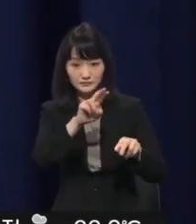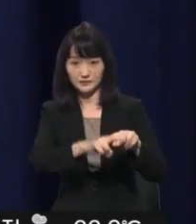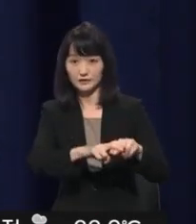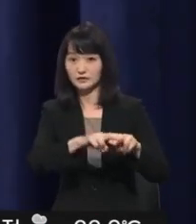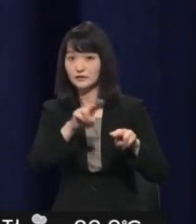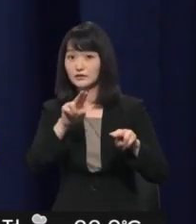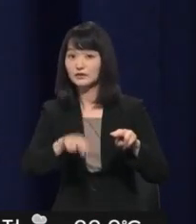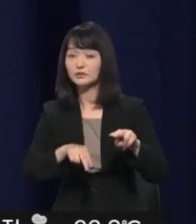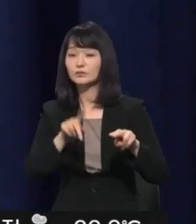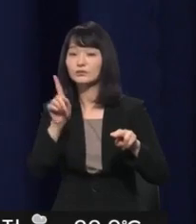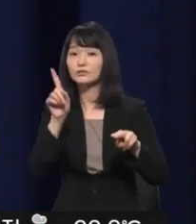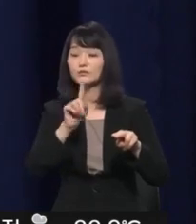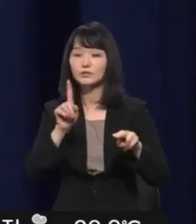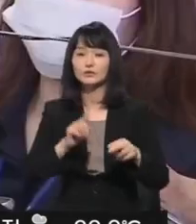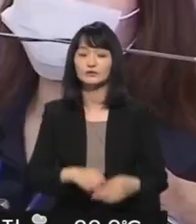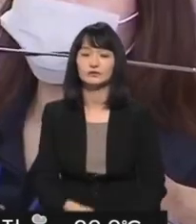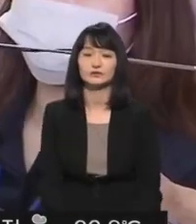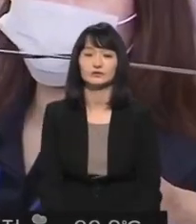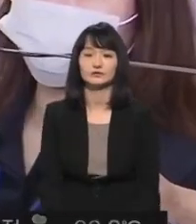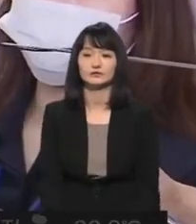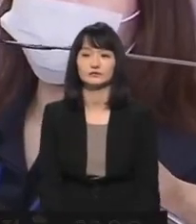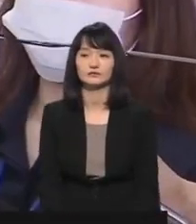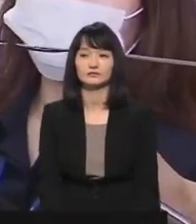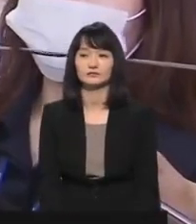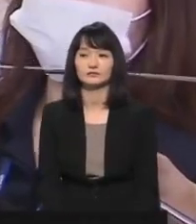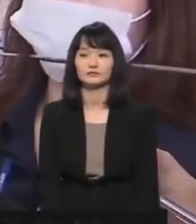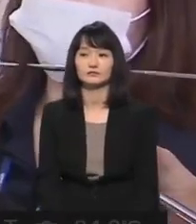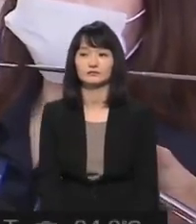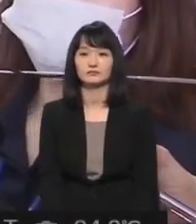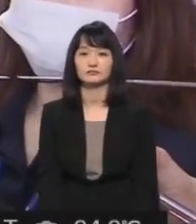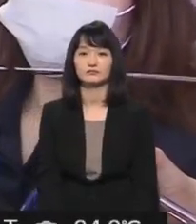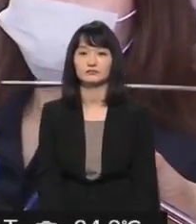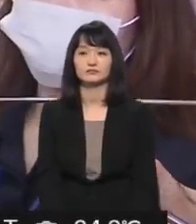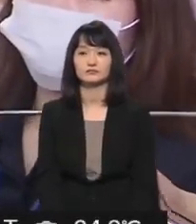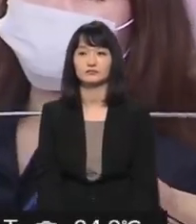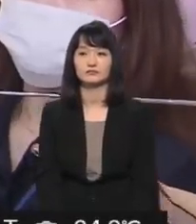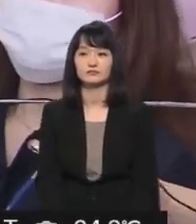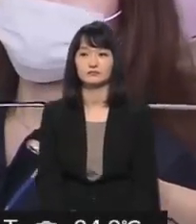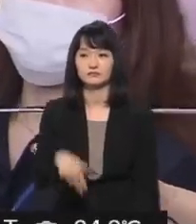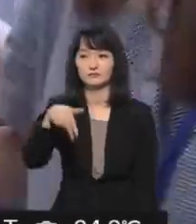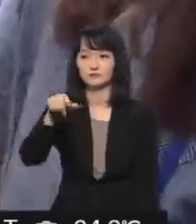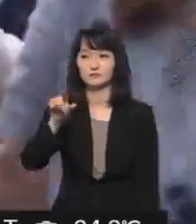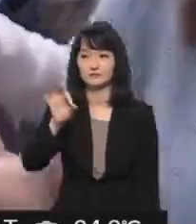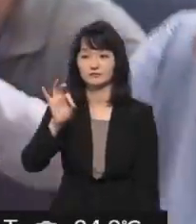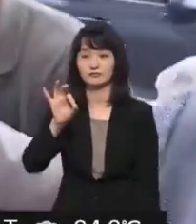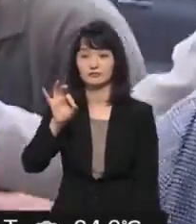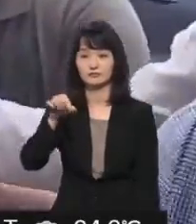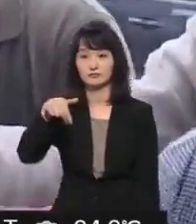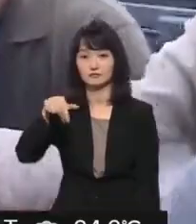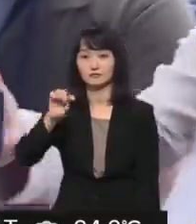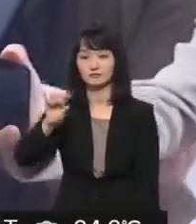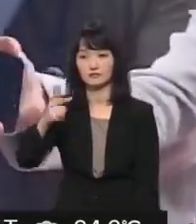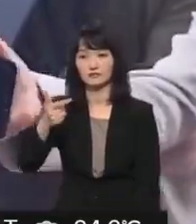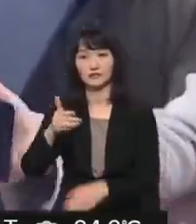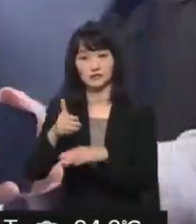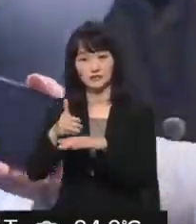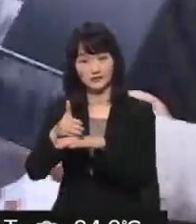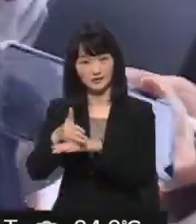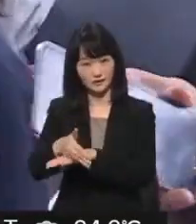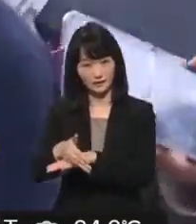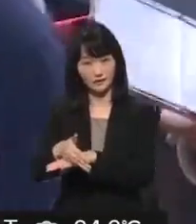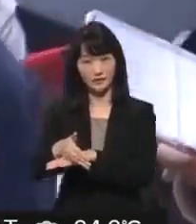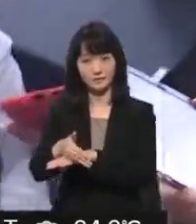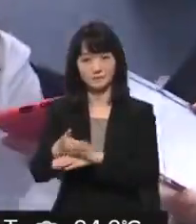어떻게 됩니까 해야됨 제 오늘 전 뉴스를 듣고 그래도 늦게나마 만 시타 이지만 어쨌든 이렇게 차분한